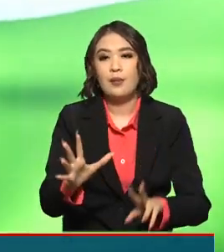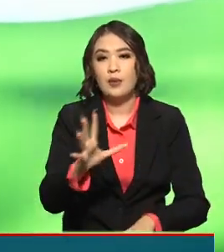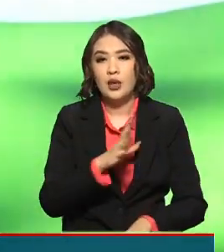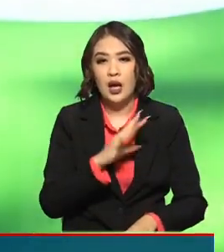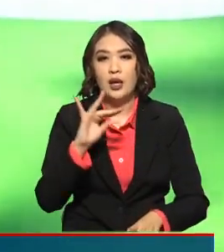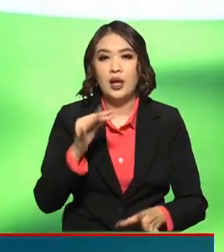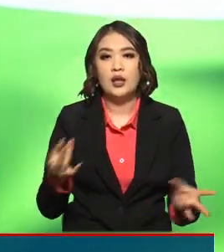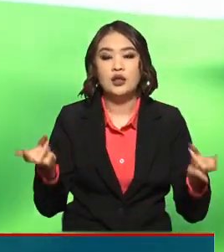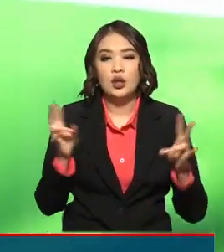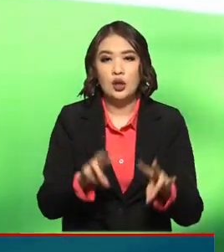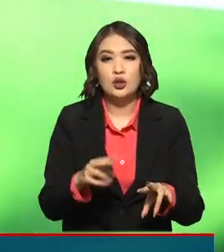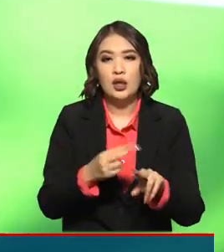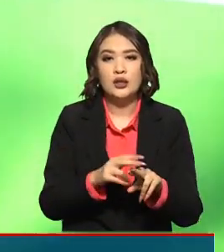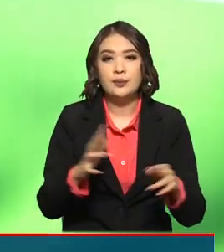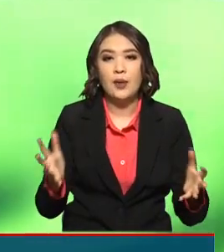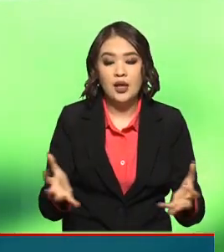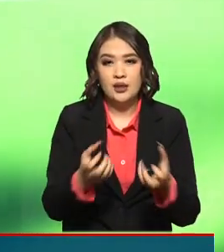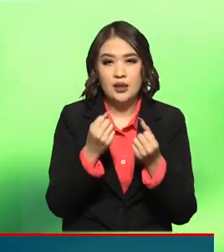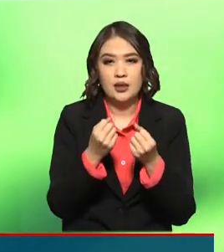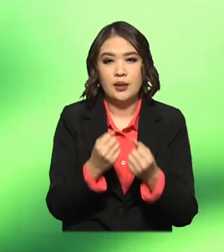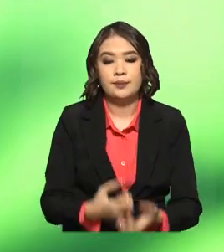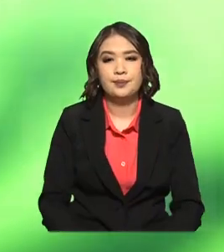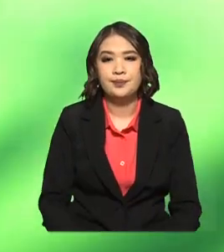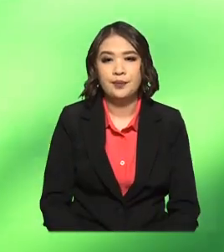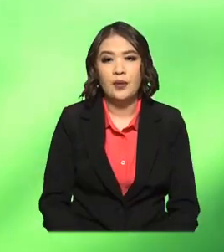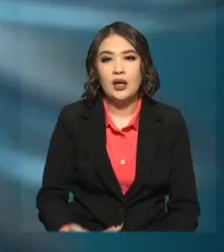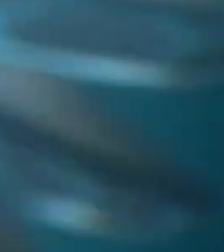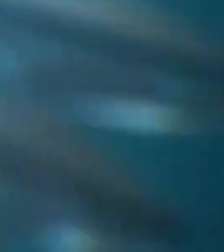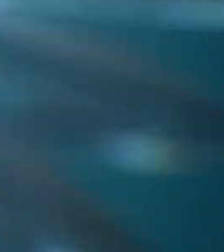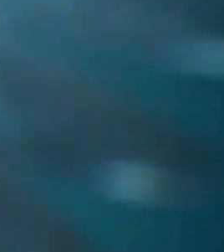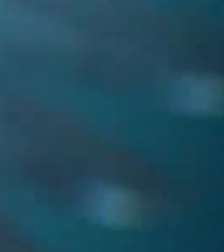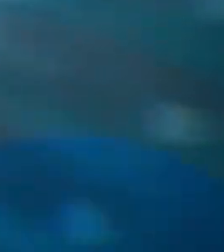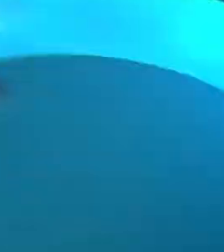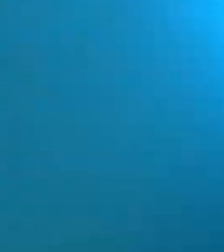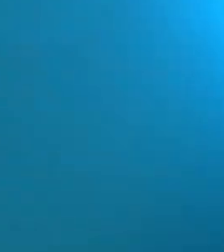и остается как бы спасителем наших народов.